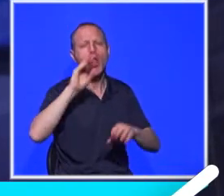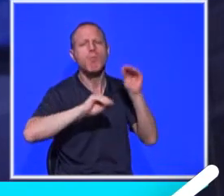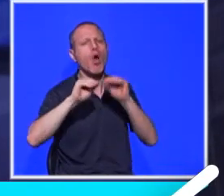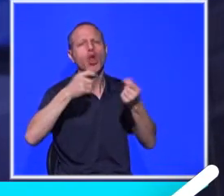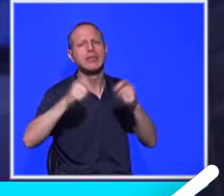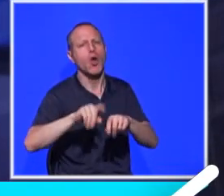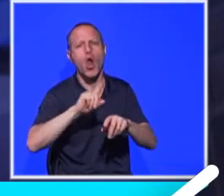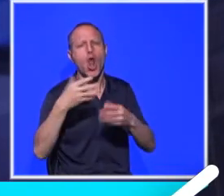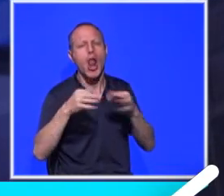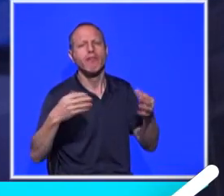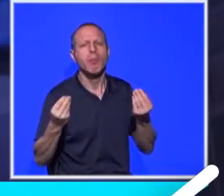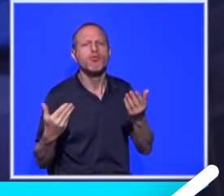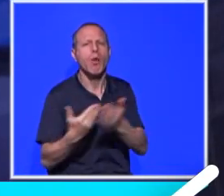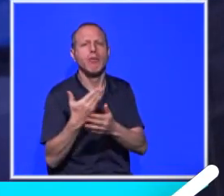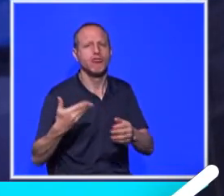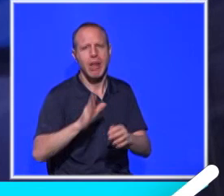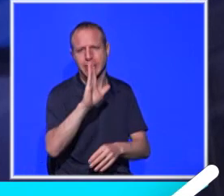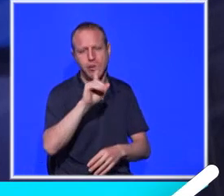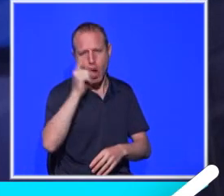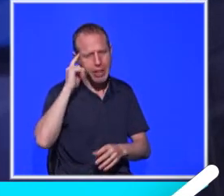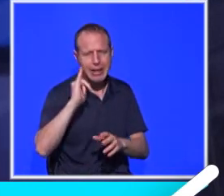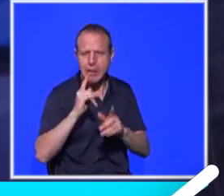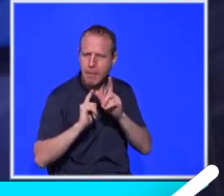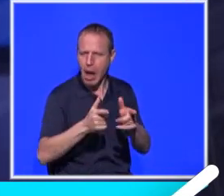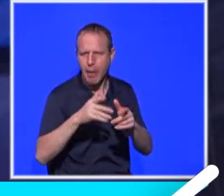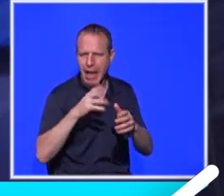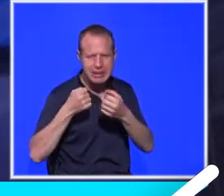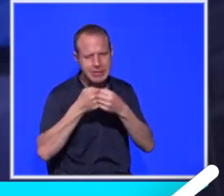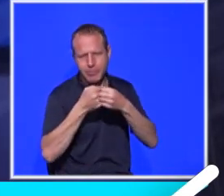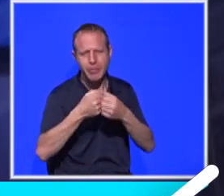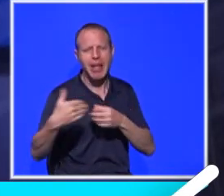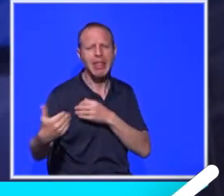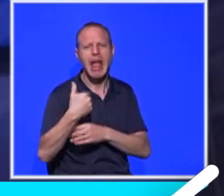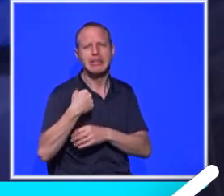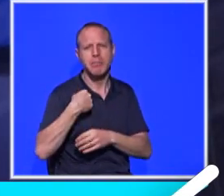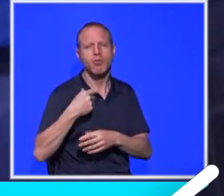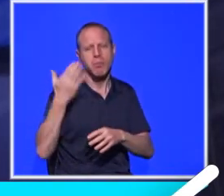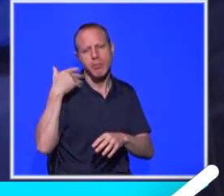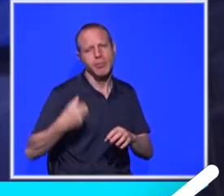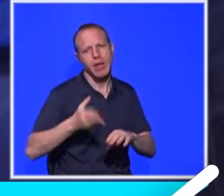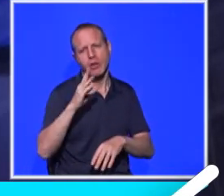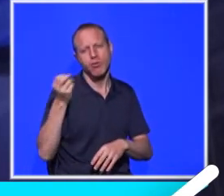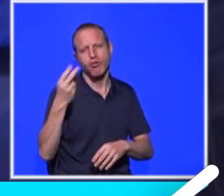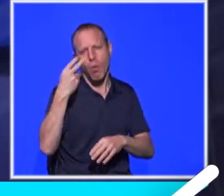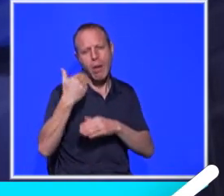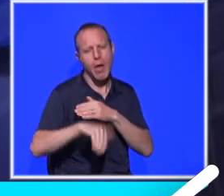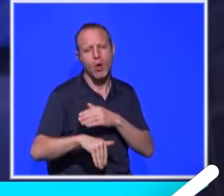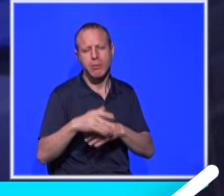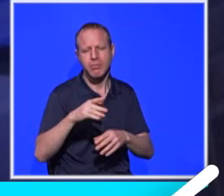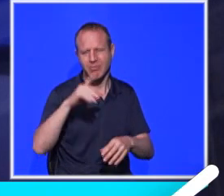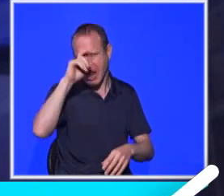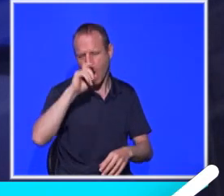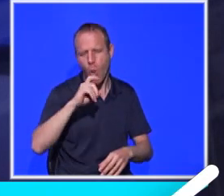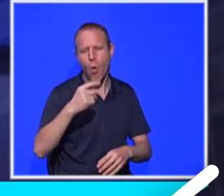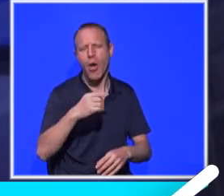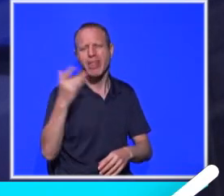לא לאפשר למישהו חדש לצאת. לא יודעת איזה מלחמה, איזה כסח נכנסים בנו מאז שיצאנו בשבועיים האחרונים. אכפשות אישיות נגדי,